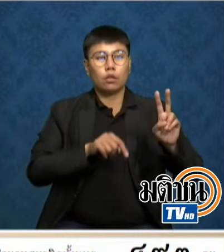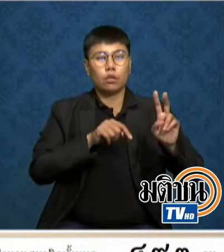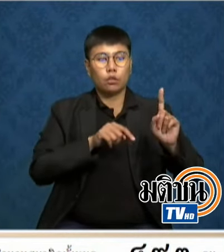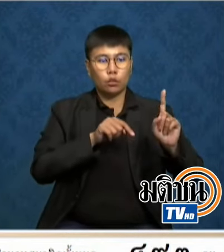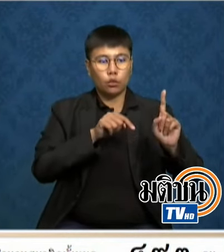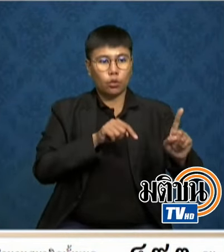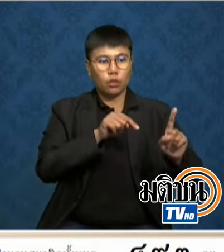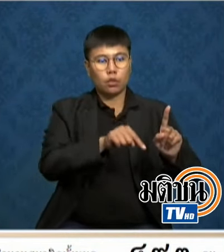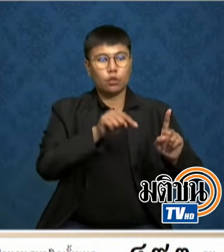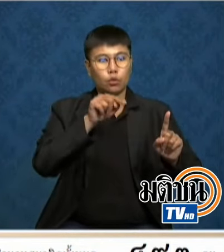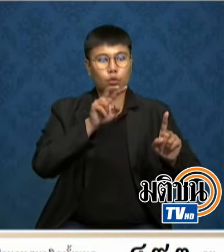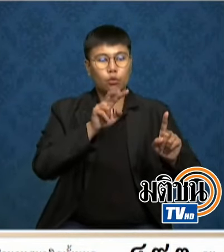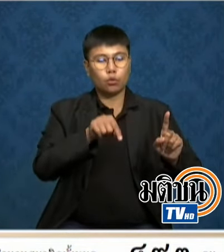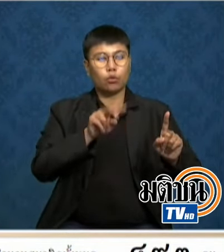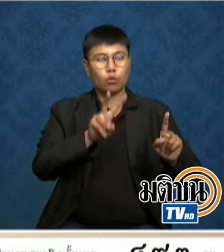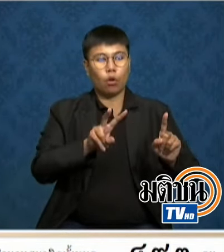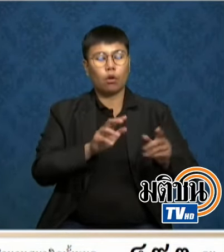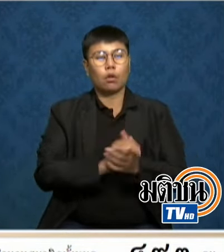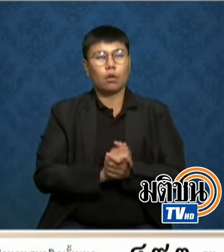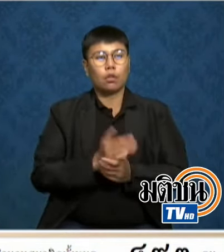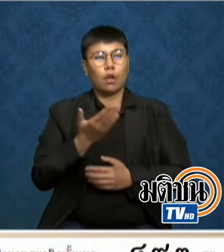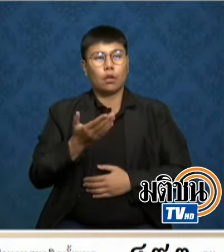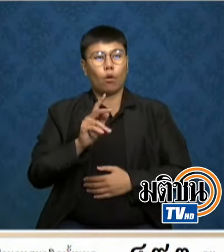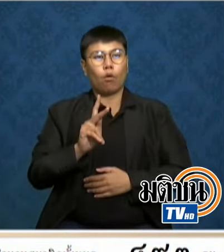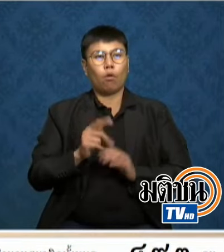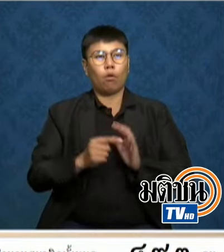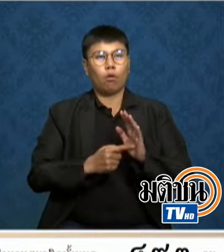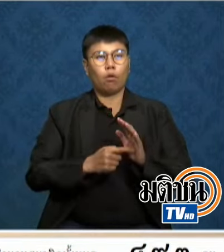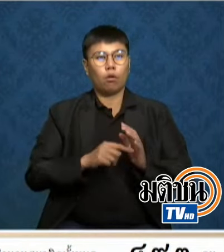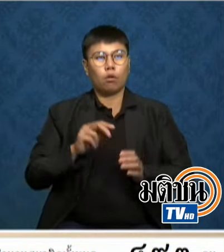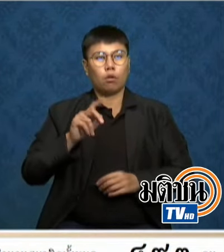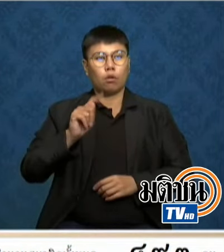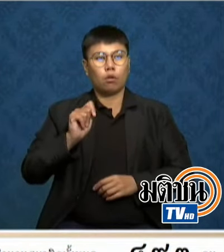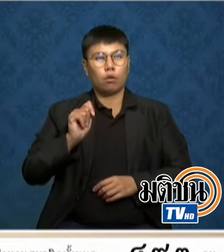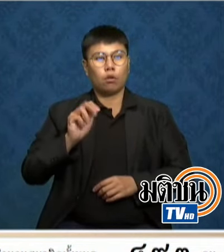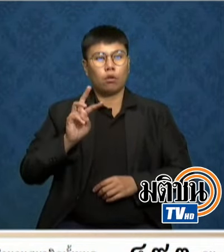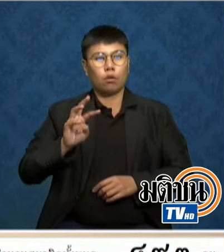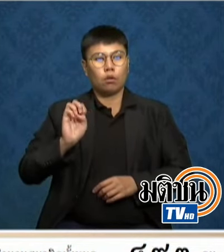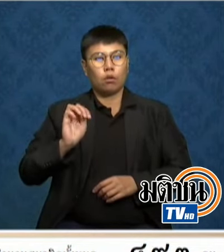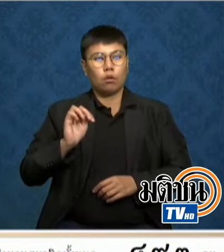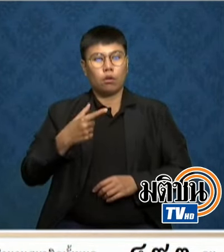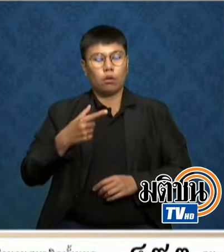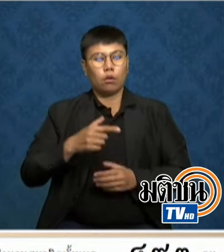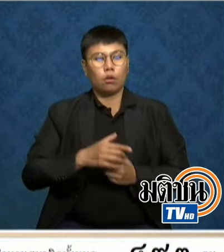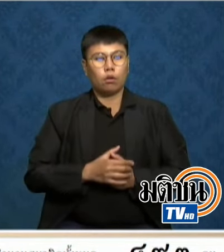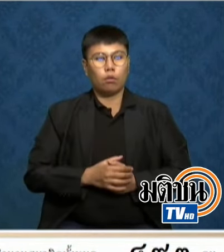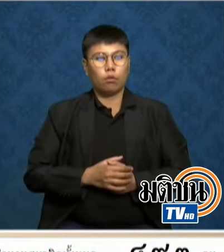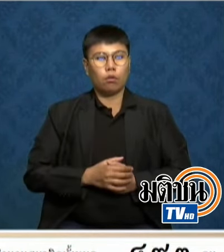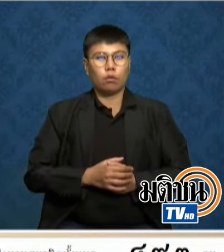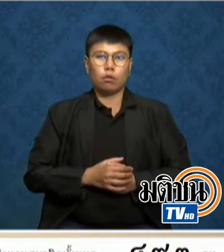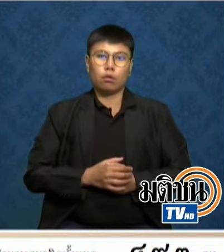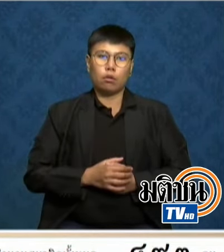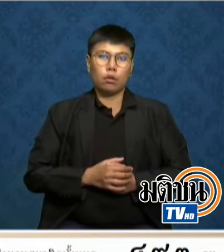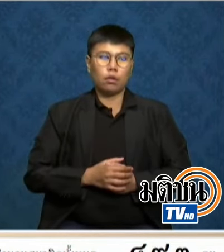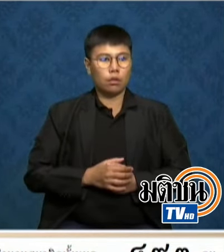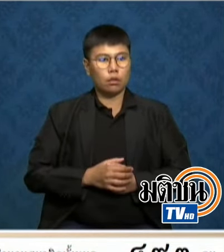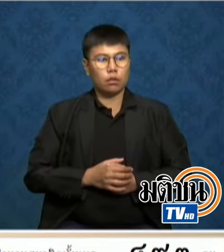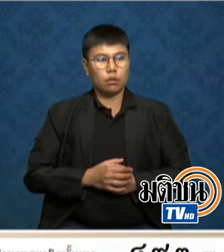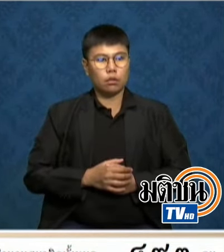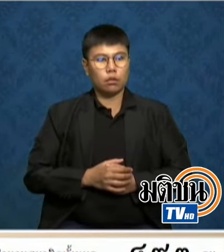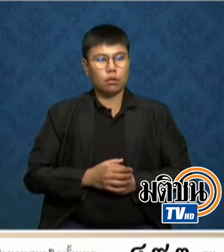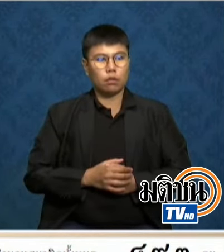ของท่านกันนวีสืบแสงครับถามท่านนายกรัฐมนตรีครับด้วย